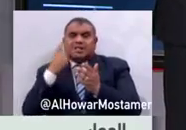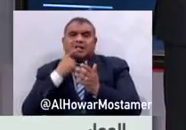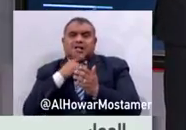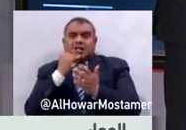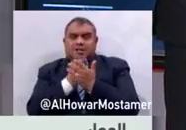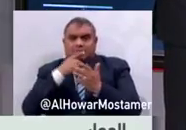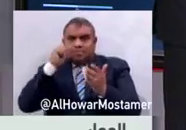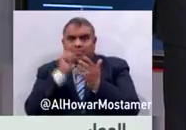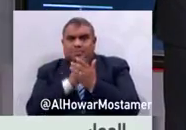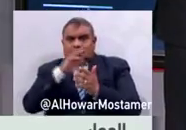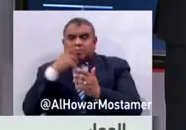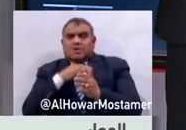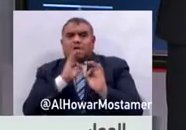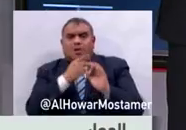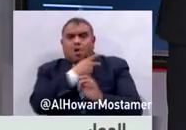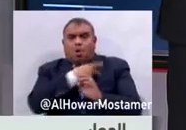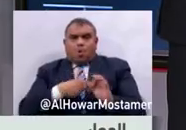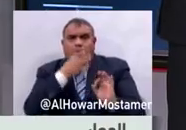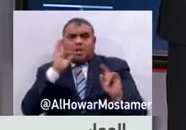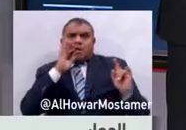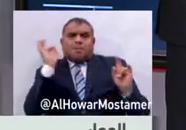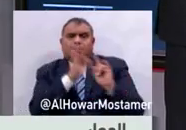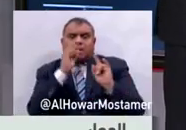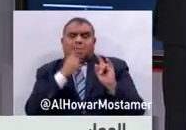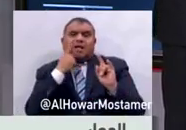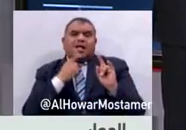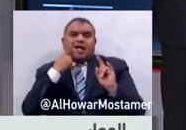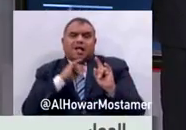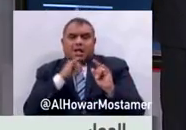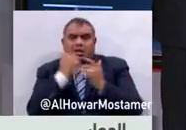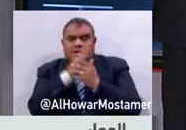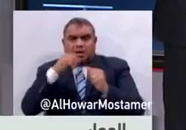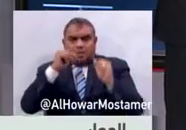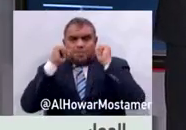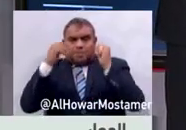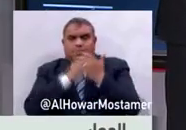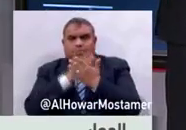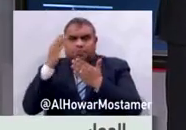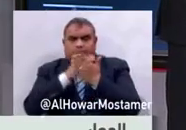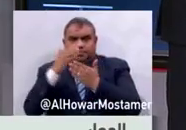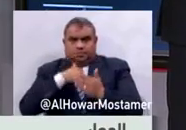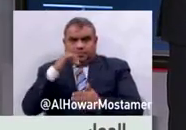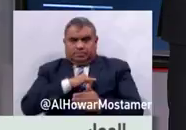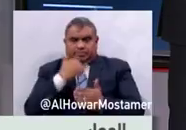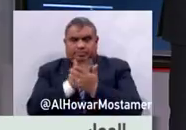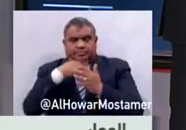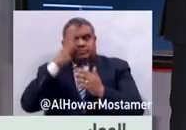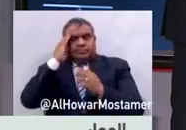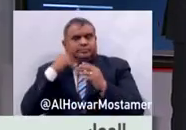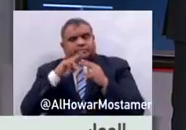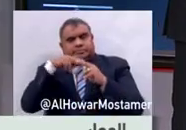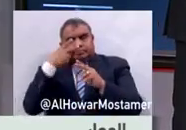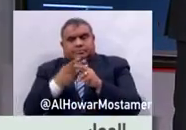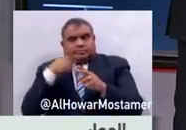تخلع حاكما أو تغير نظاما، لكنها كانت تخرج طاقة المعارضة في صدورهم عشان يناموا مستريحين دون